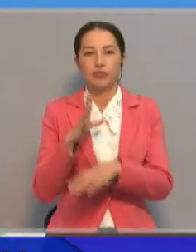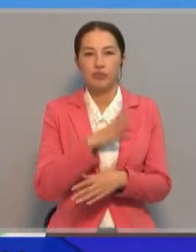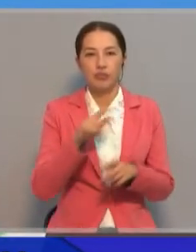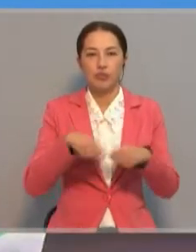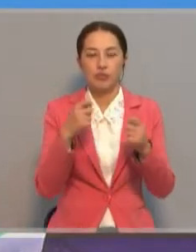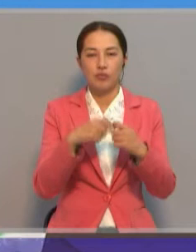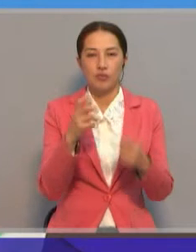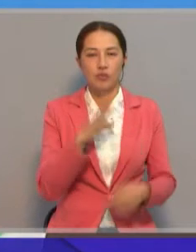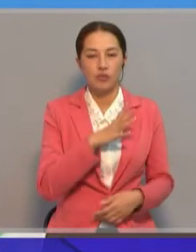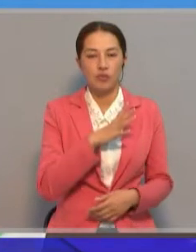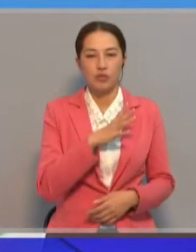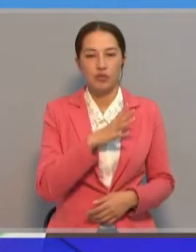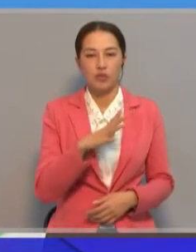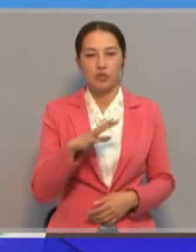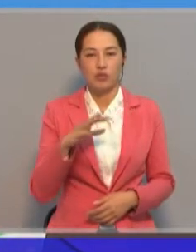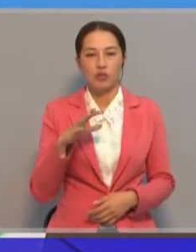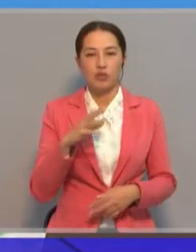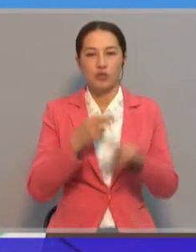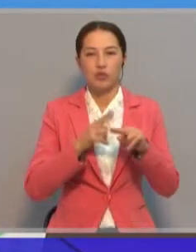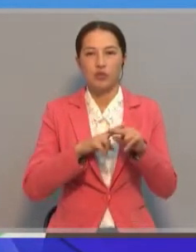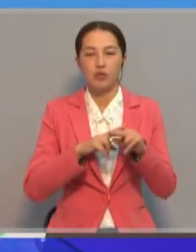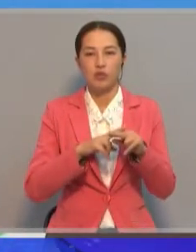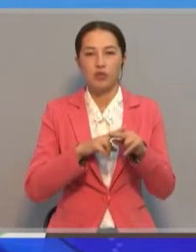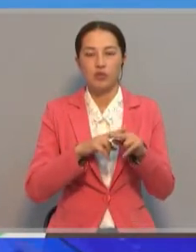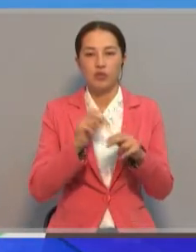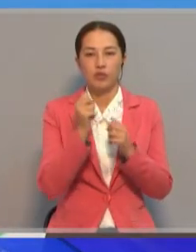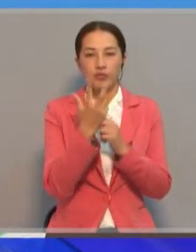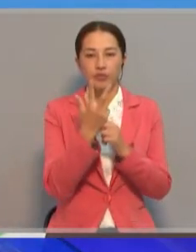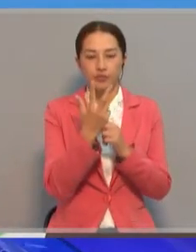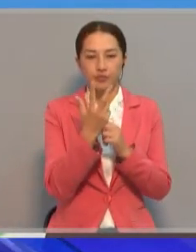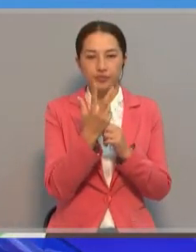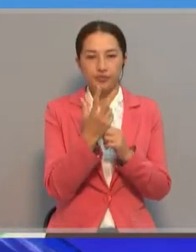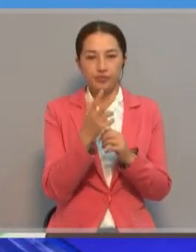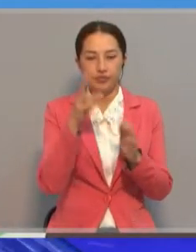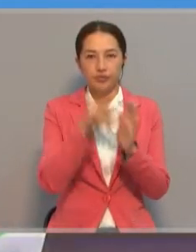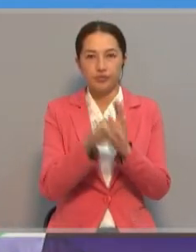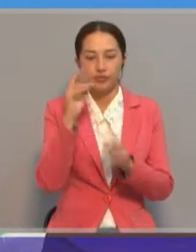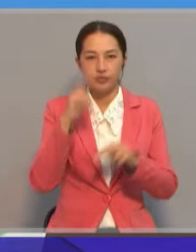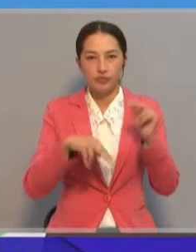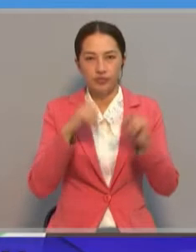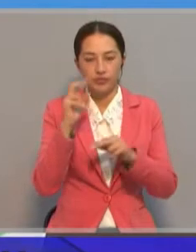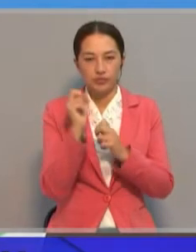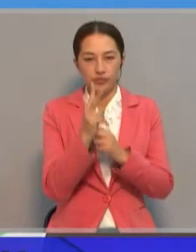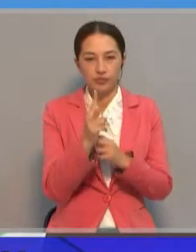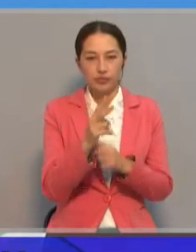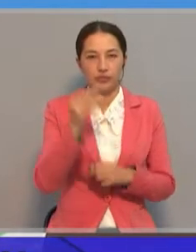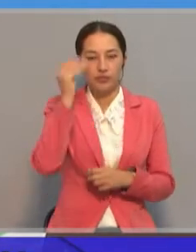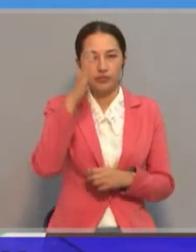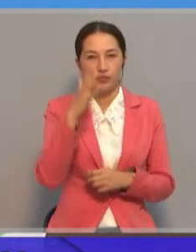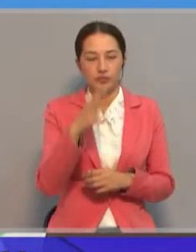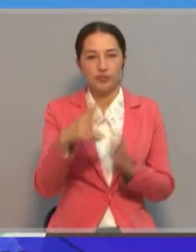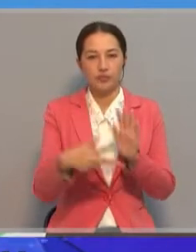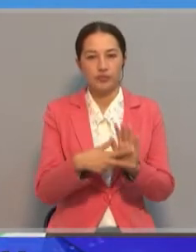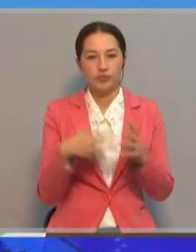қылмыстардың ең көп саны құқық қорғау блогында 13 қылмыс, құрылыс саласында 12, білім